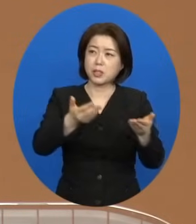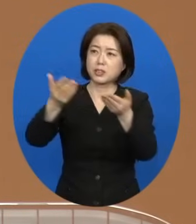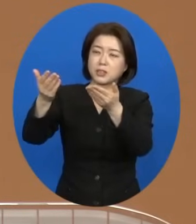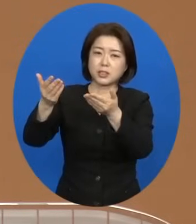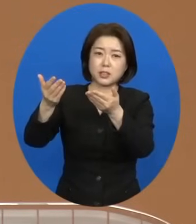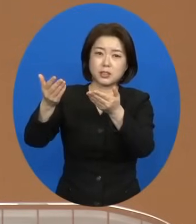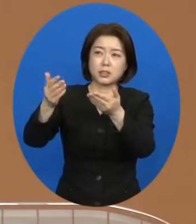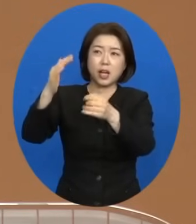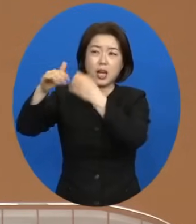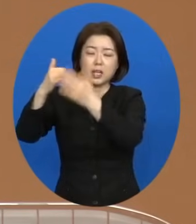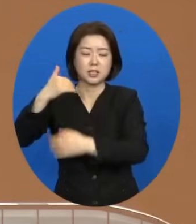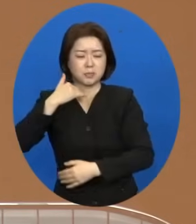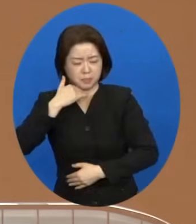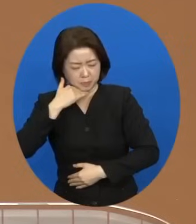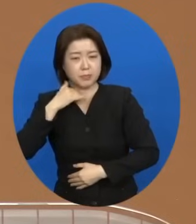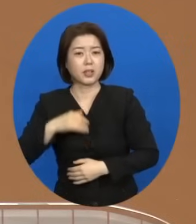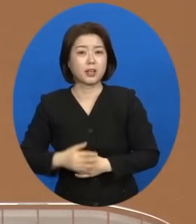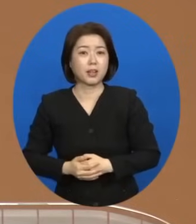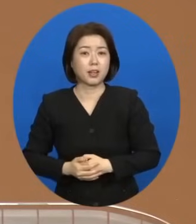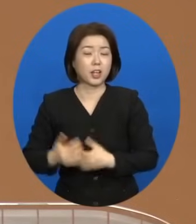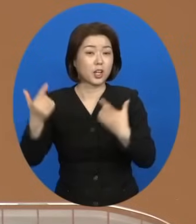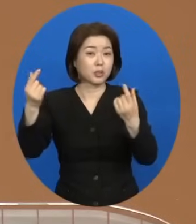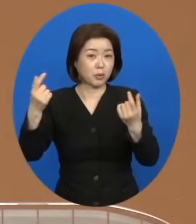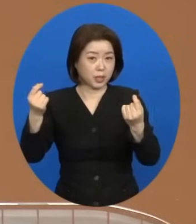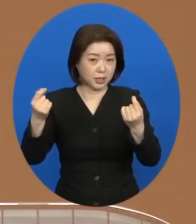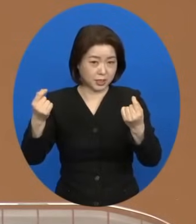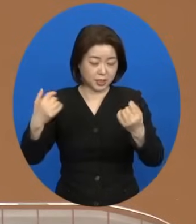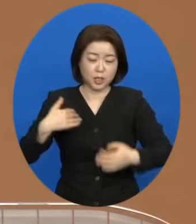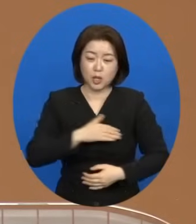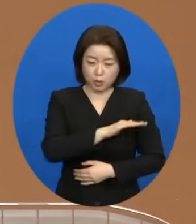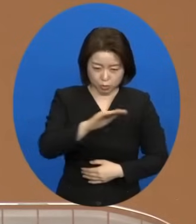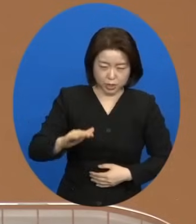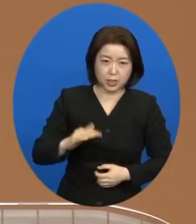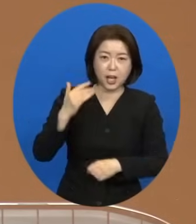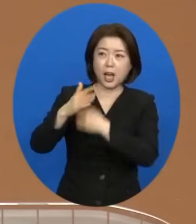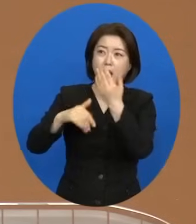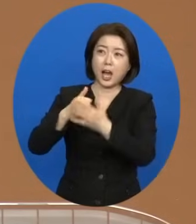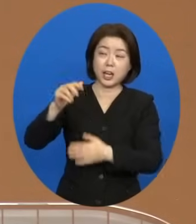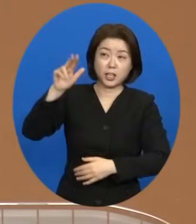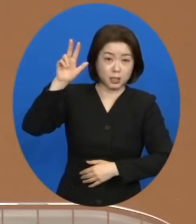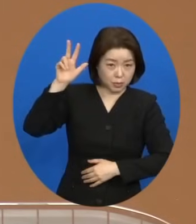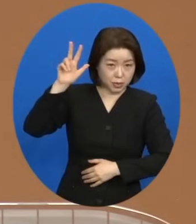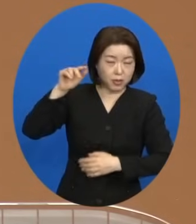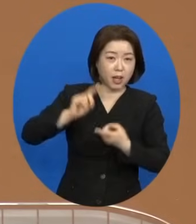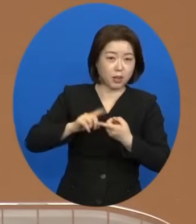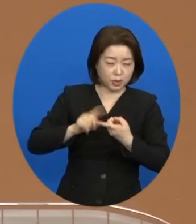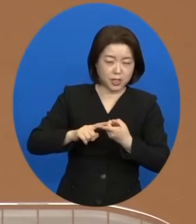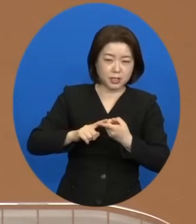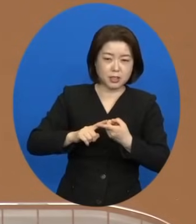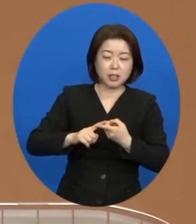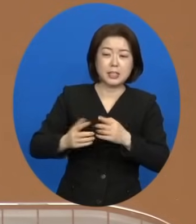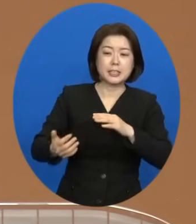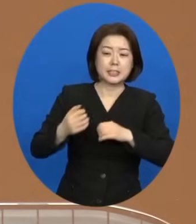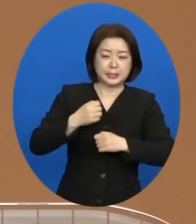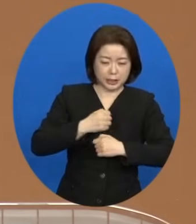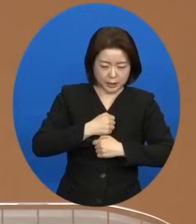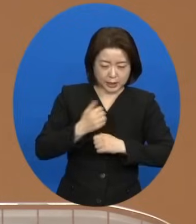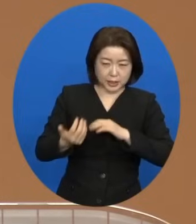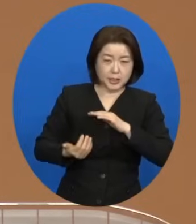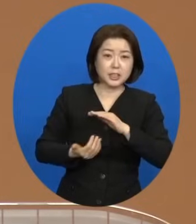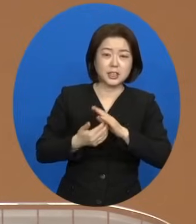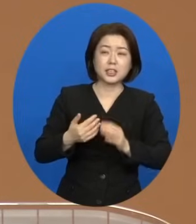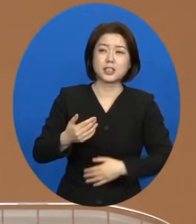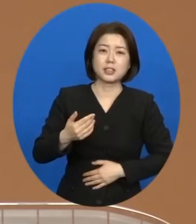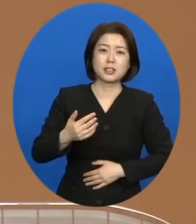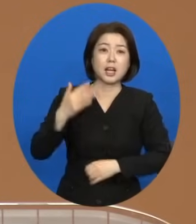기다리셨어요 마찬가지로 하나님 지금 우리가 하나님의을 지키기를 기다리고 십니다 어떤